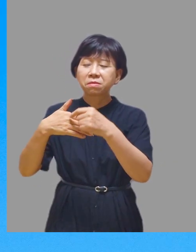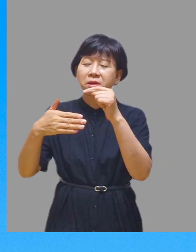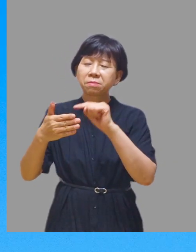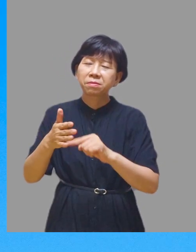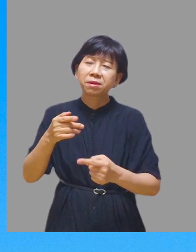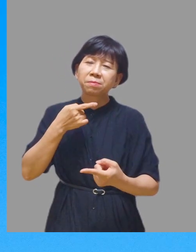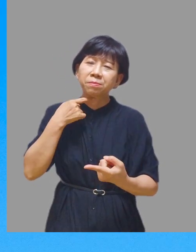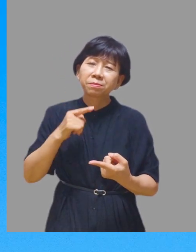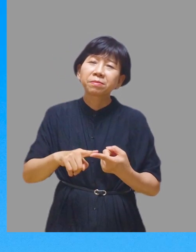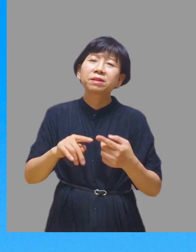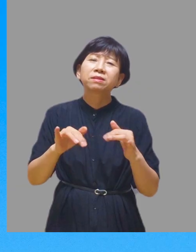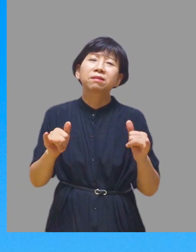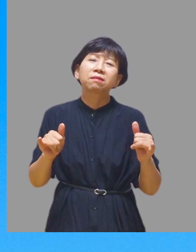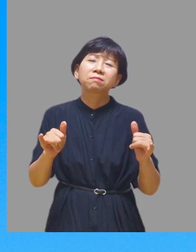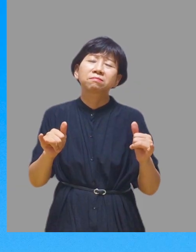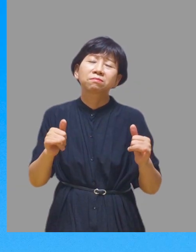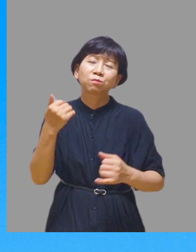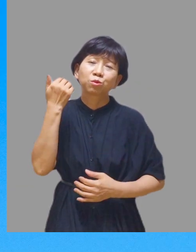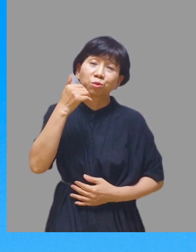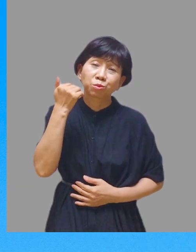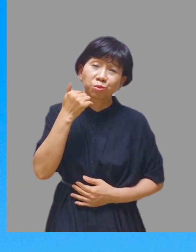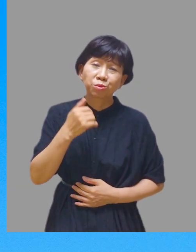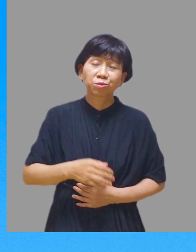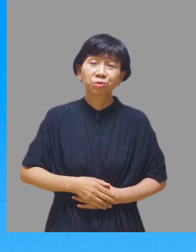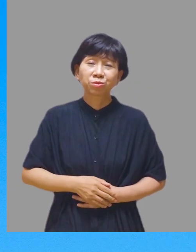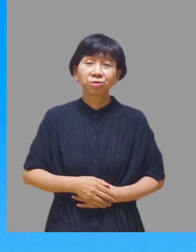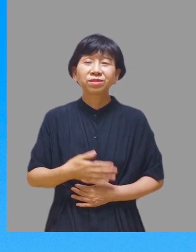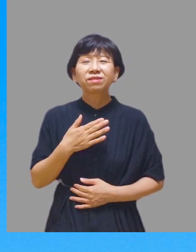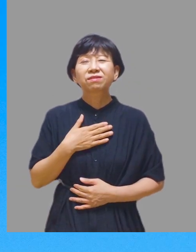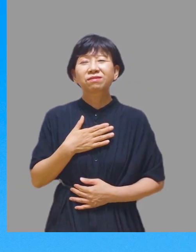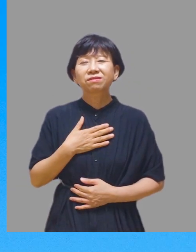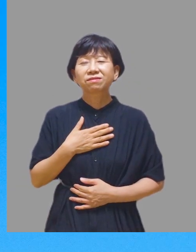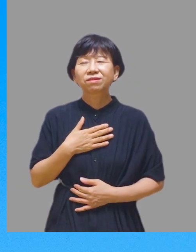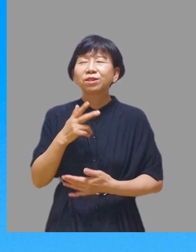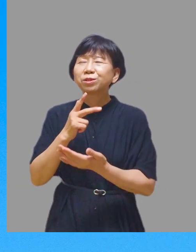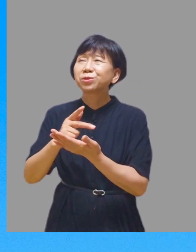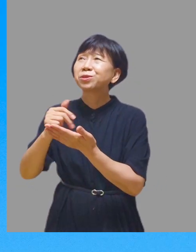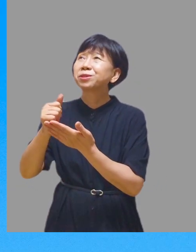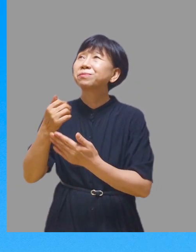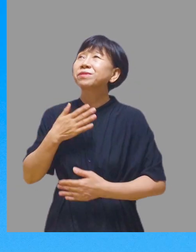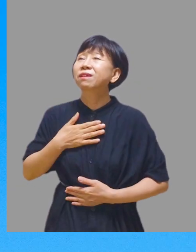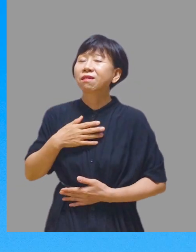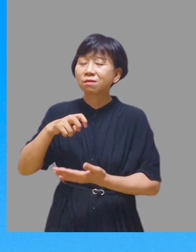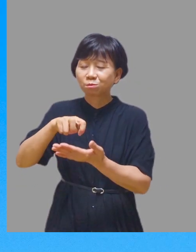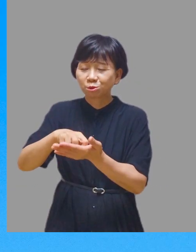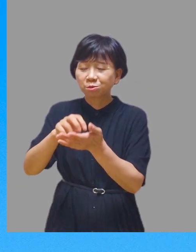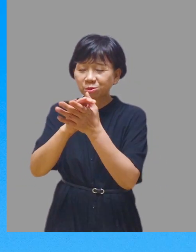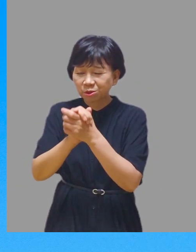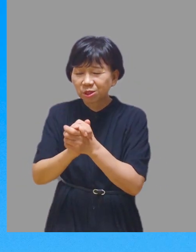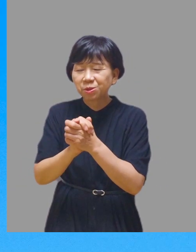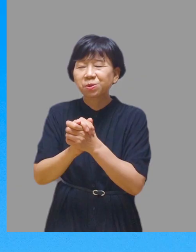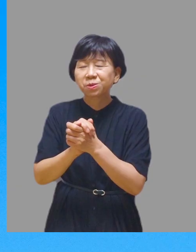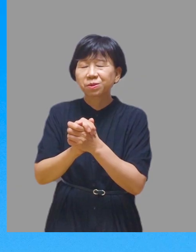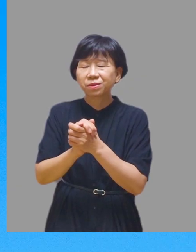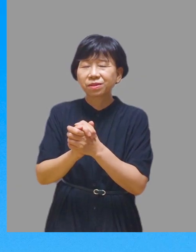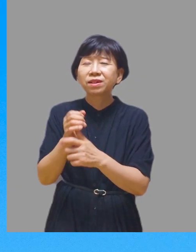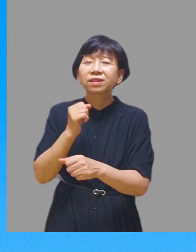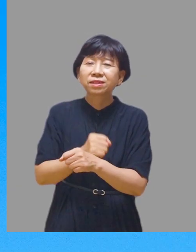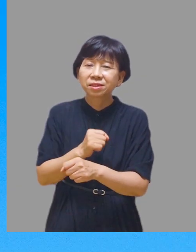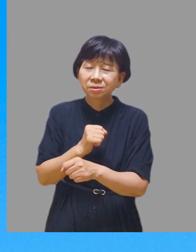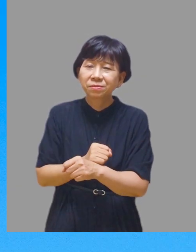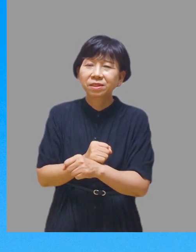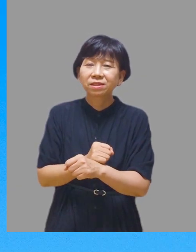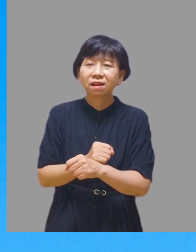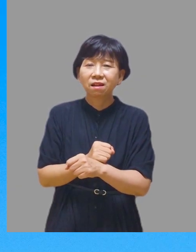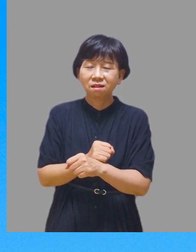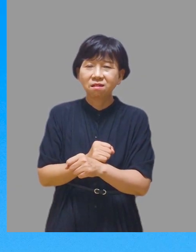제가 하겠습니다. 제가 기도하겠습니다. 제가 무릎 꿇겠습니다. 여러분, 이